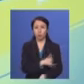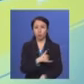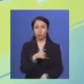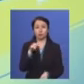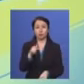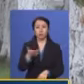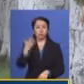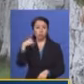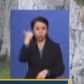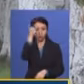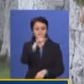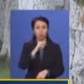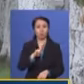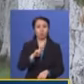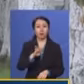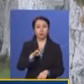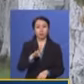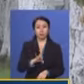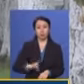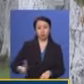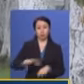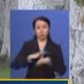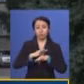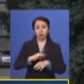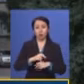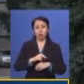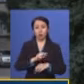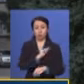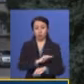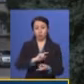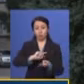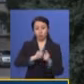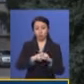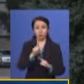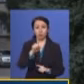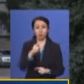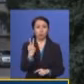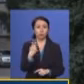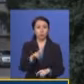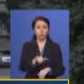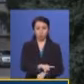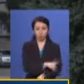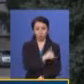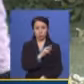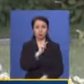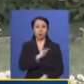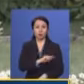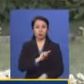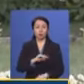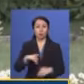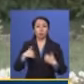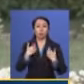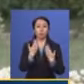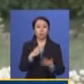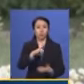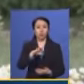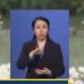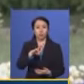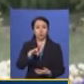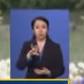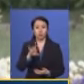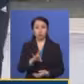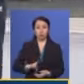с прошлого года только в Кызылжарском районе проведена работа по переименованию 120 улиц. Работа работа по присвоению Тимирязевскому